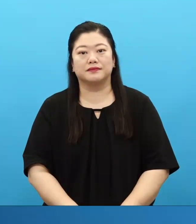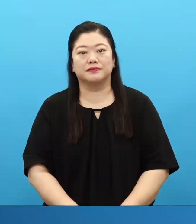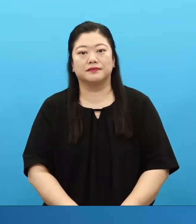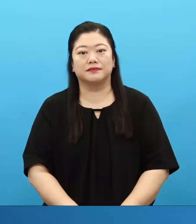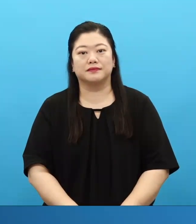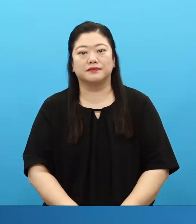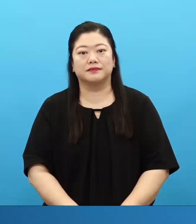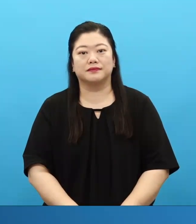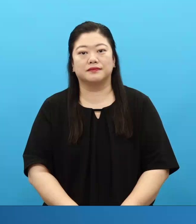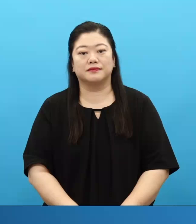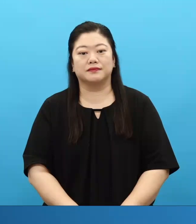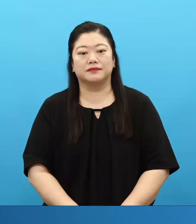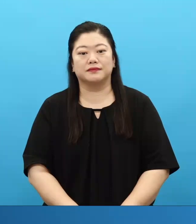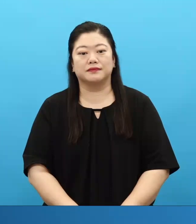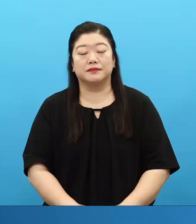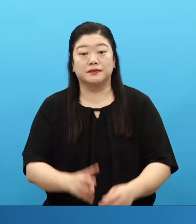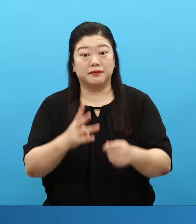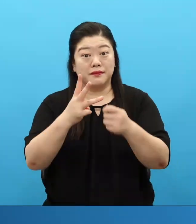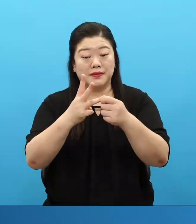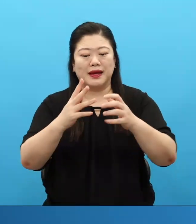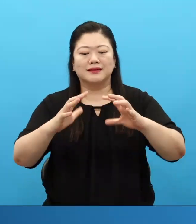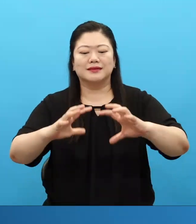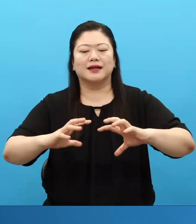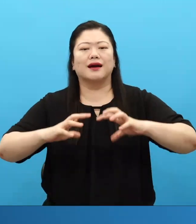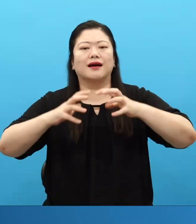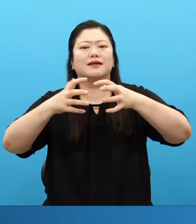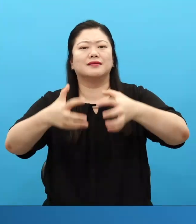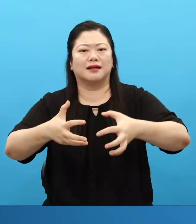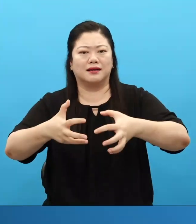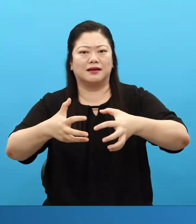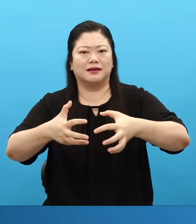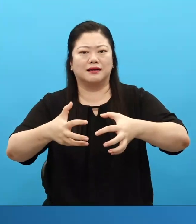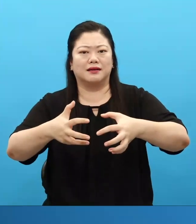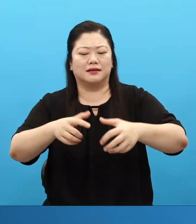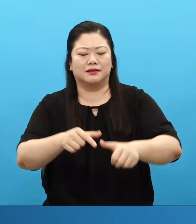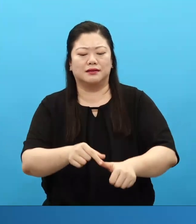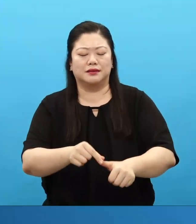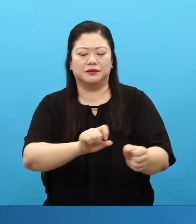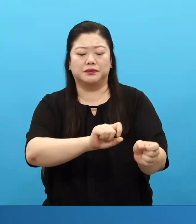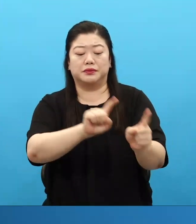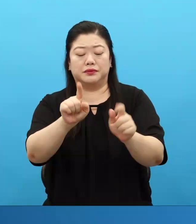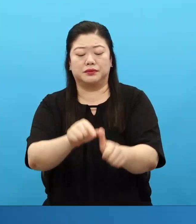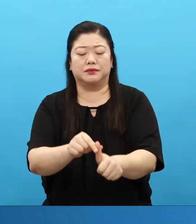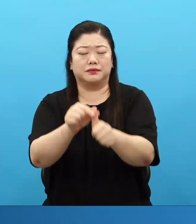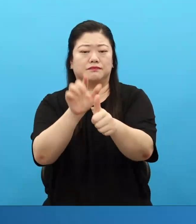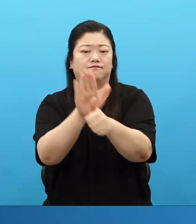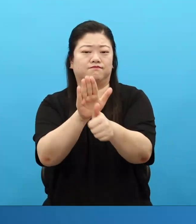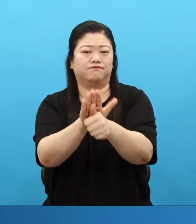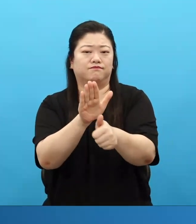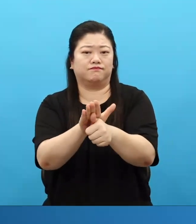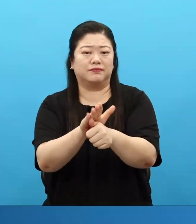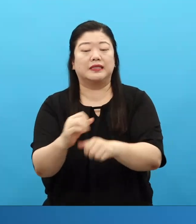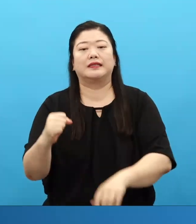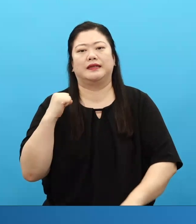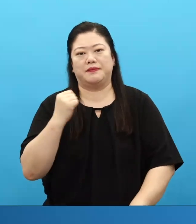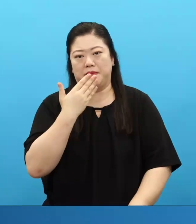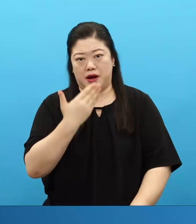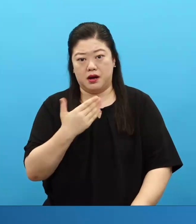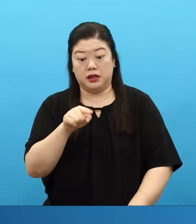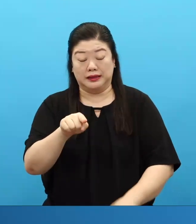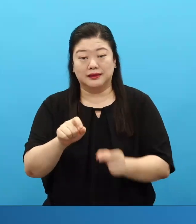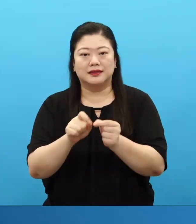세상 살리는 힘을 가지고 Ultimately, we have the power to save the world. 이걸 보고 영원이라고 하는 겁니다. And we call this